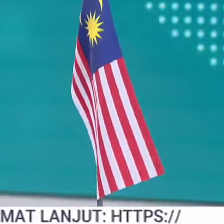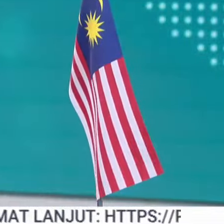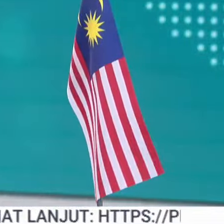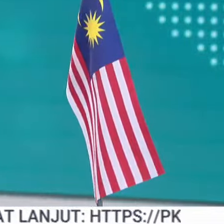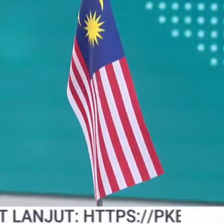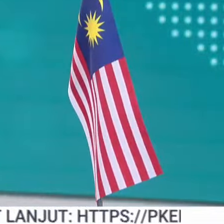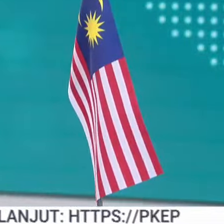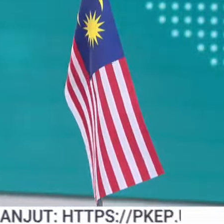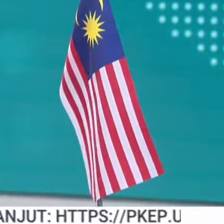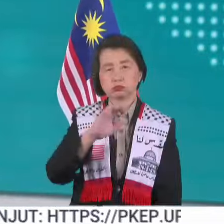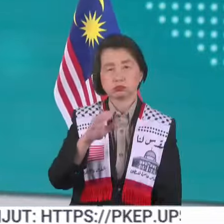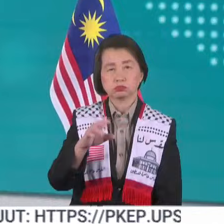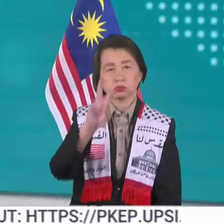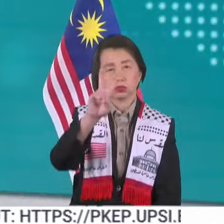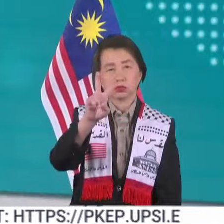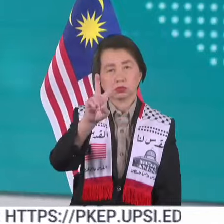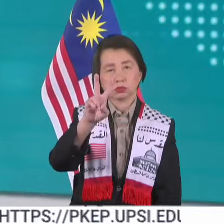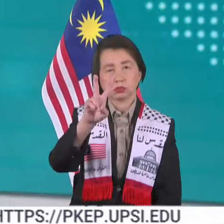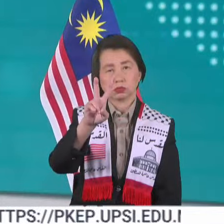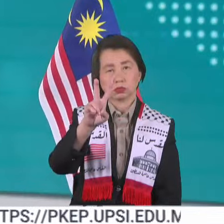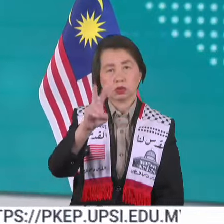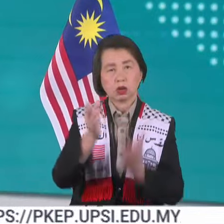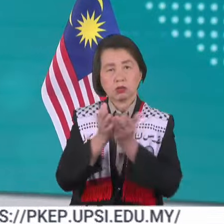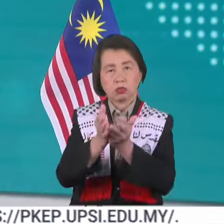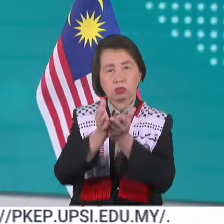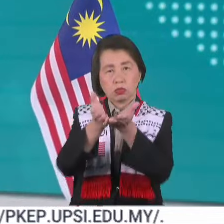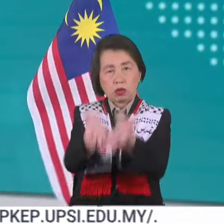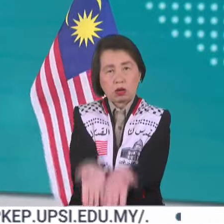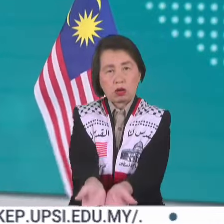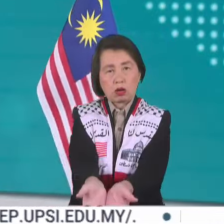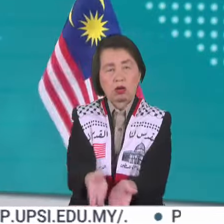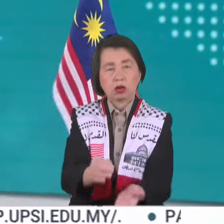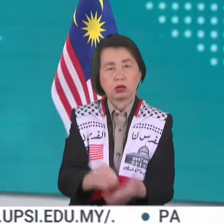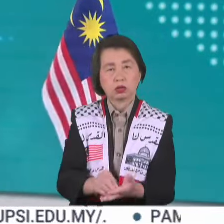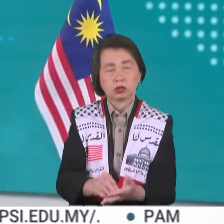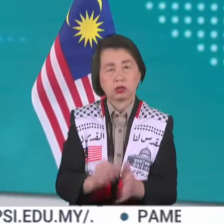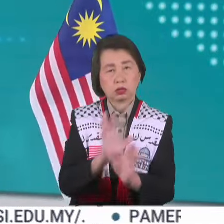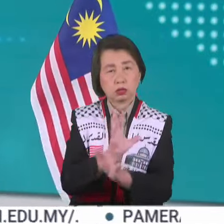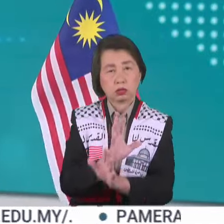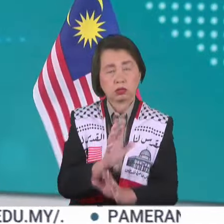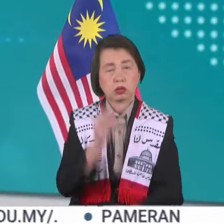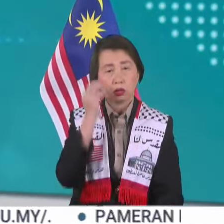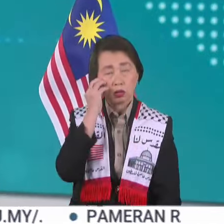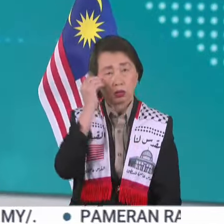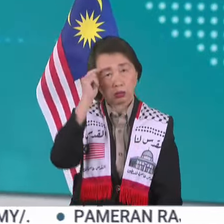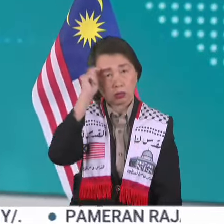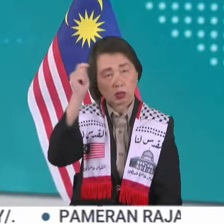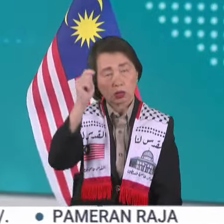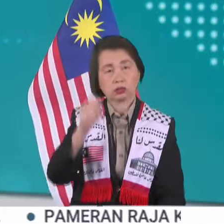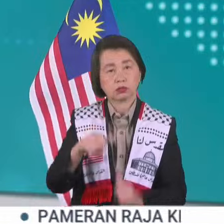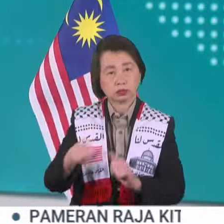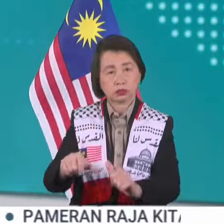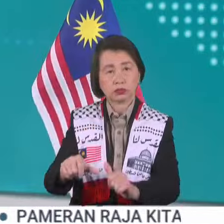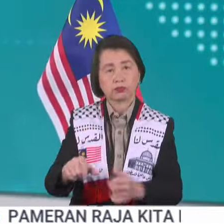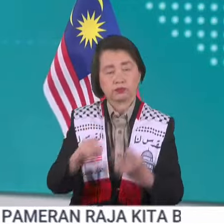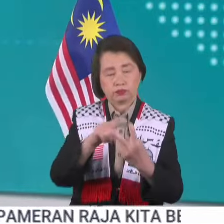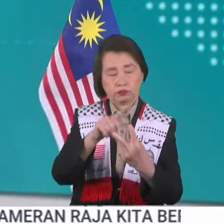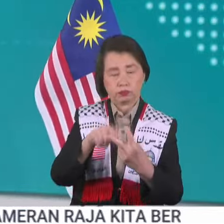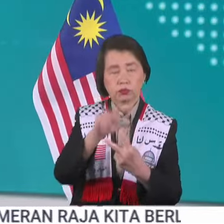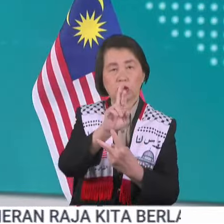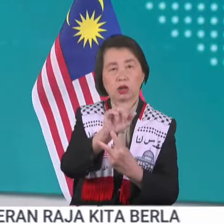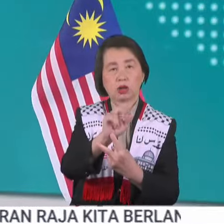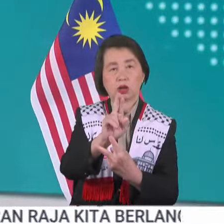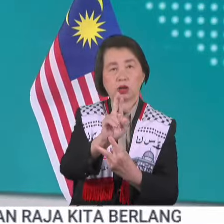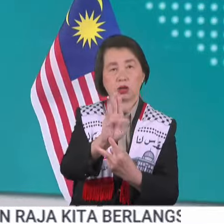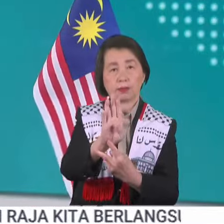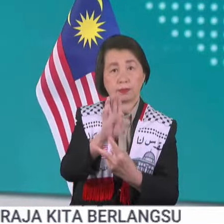Operasi cari lama bagi mengesan dua lagi mangsa bot karam di perairan Kemaman diteruskan. Dua mangsa tersebut, Yusof Kasam dari Raub, Pahang dan